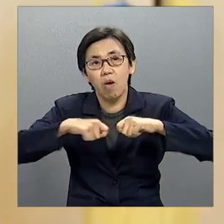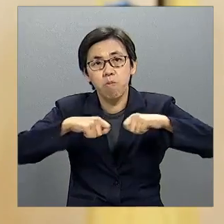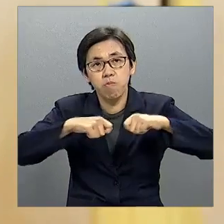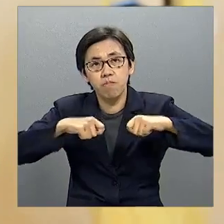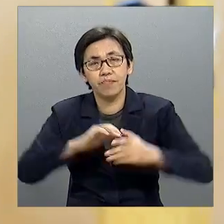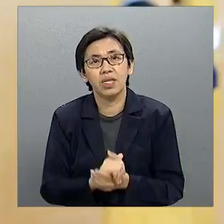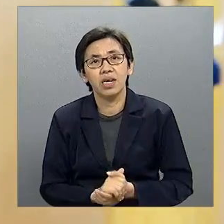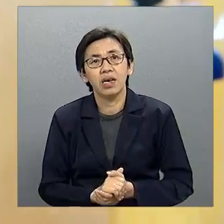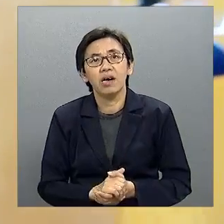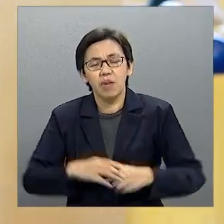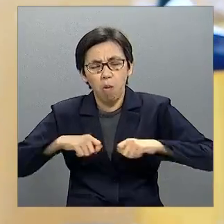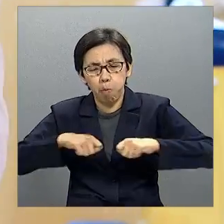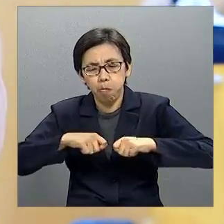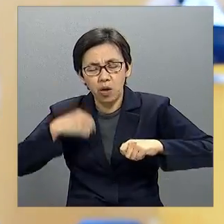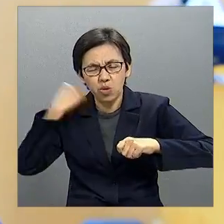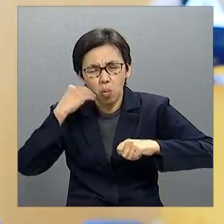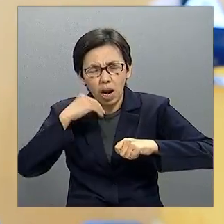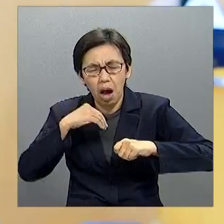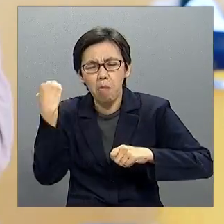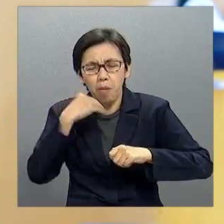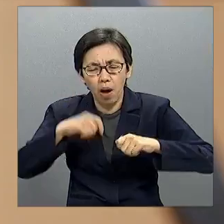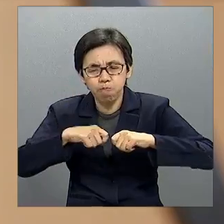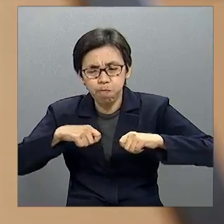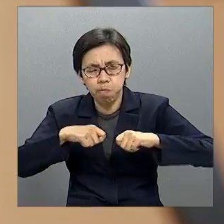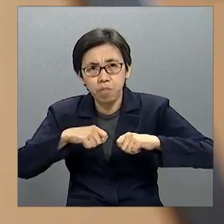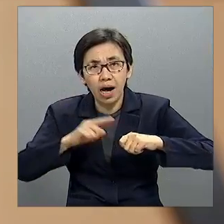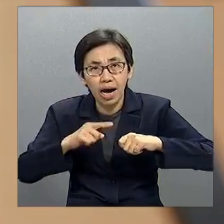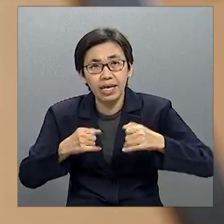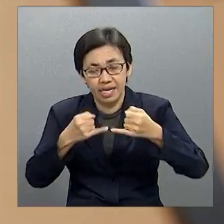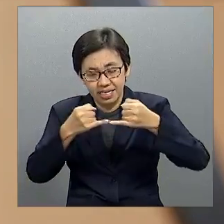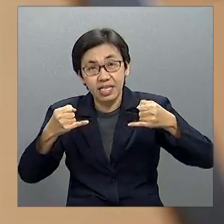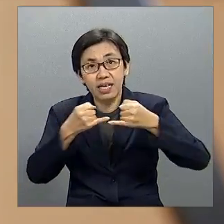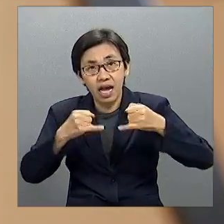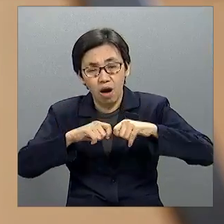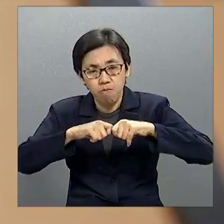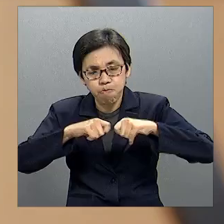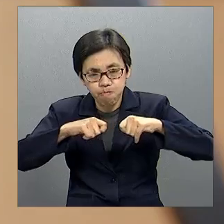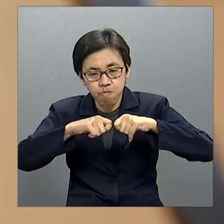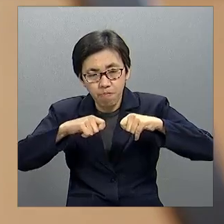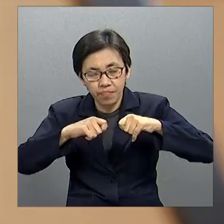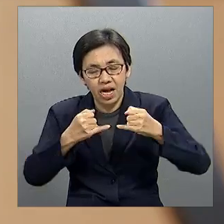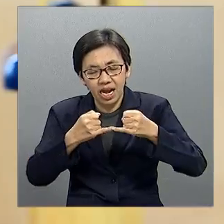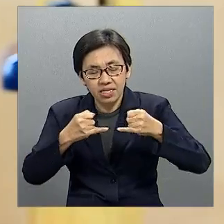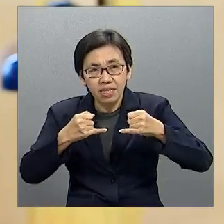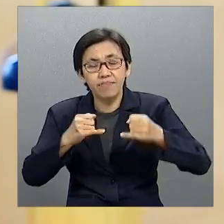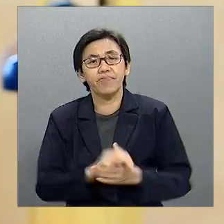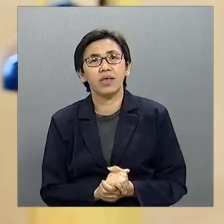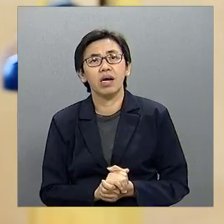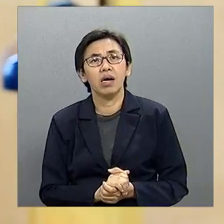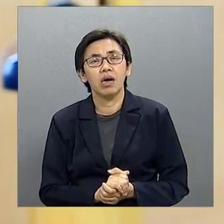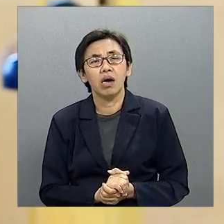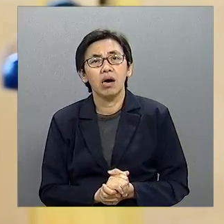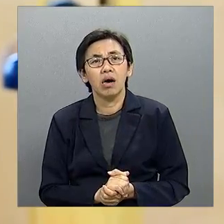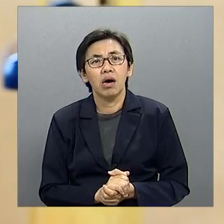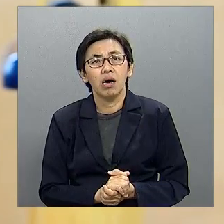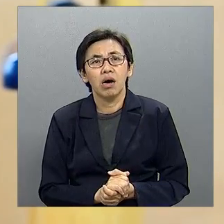งานมากขึ้นเนี่ยนะครับแนวโน้มเนี่ยเส้นเอ็นก็จะมีเส้นผ่าศูนย์กลางที่กว้างขึ้น อ๋อเหมือนมันหนาขึ้น พอมันหนาขึ้นด้วยความที่เส้นผ่าศูนย์กลางเท่าเดิมแ